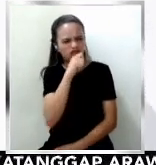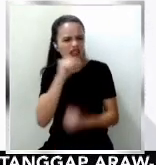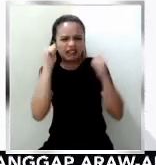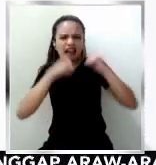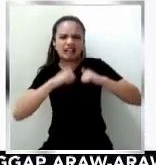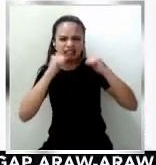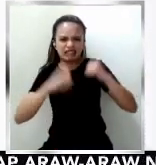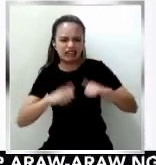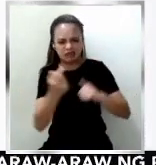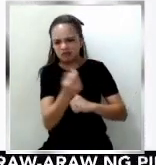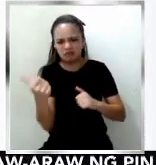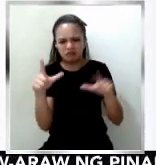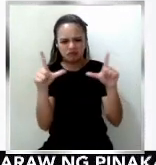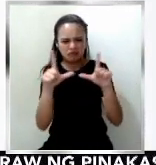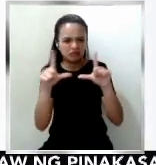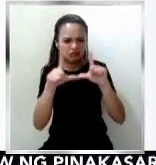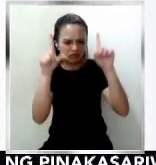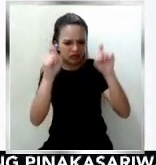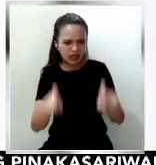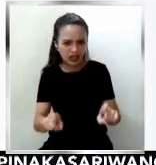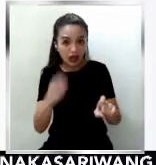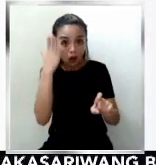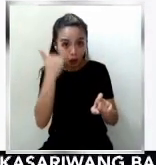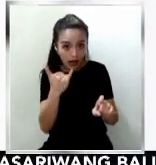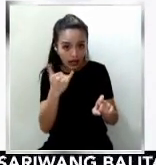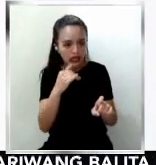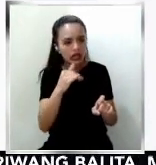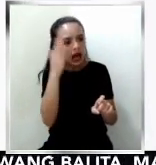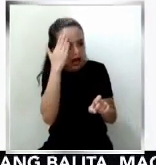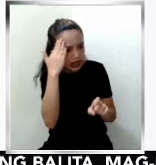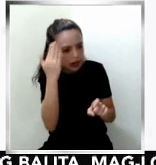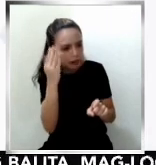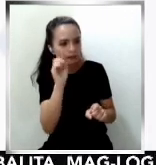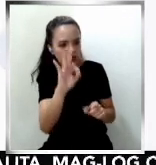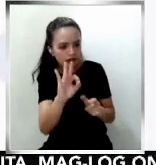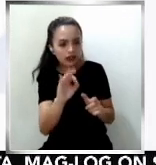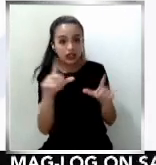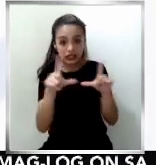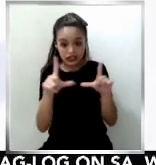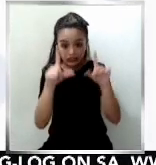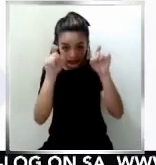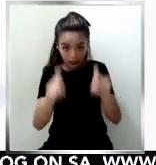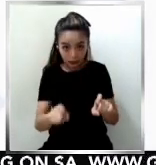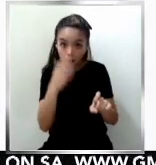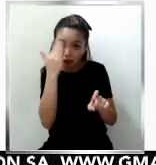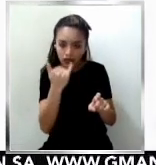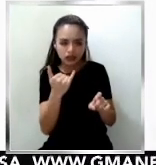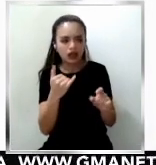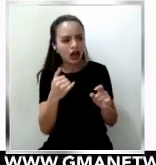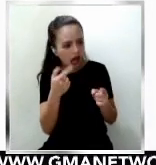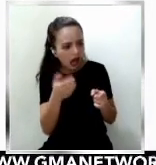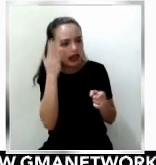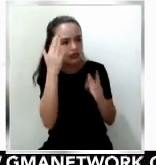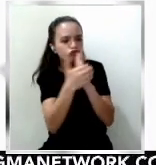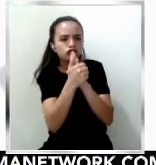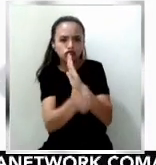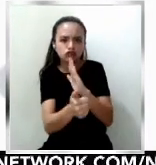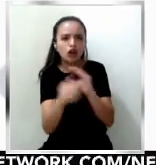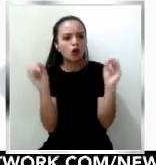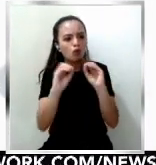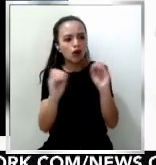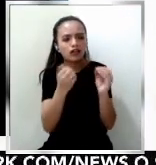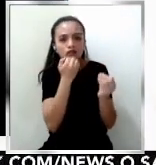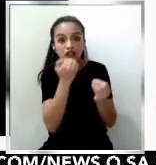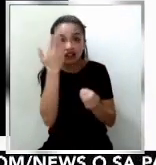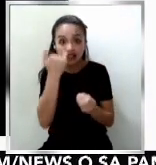yun sa way para malaman competent. So lalo nga po sa course namin, there's no room for mistake, lalo't ang buhay ng pasyente ang hawak